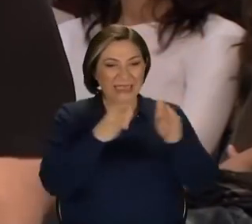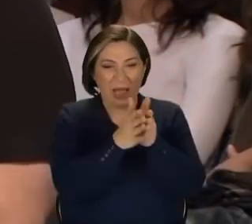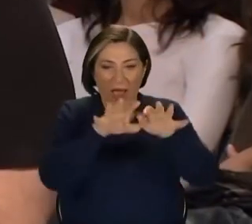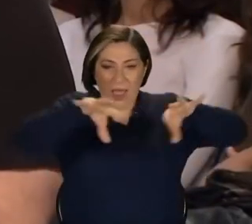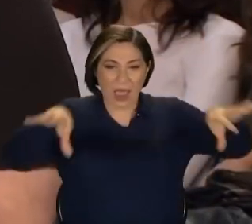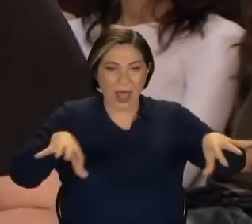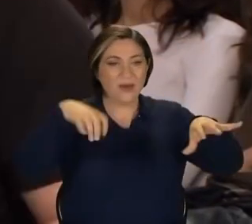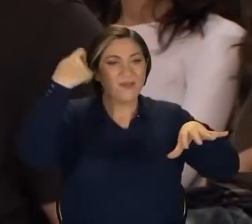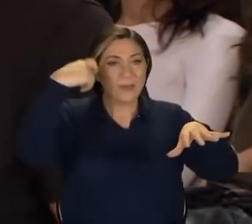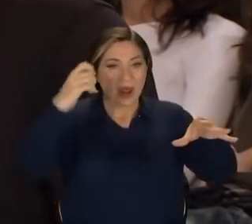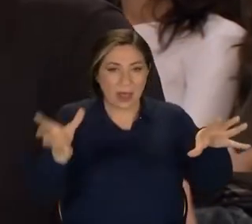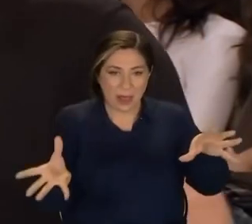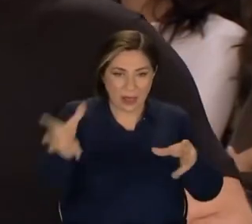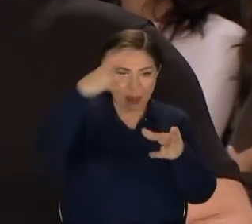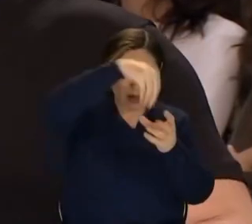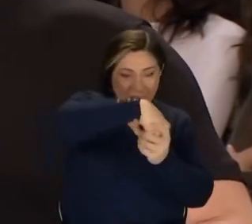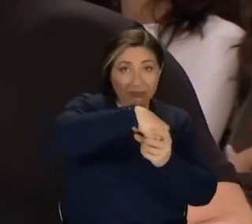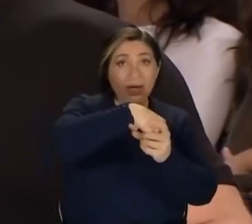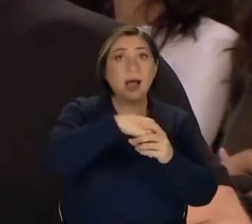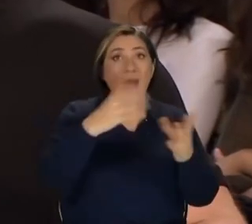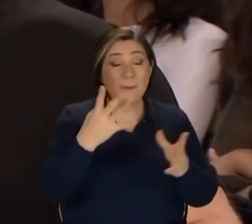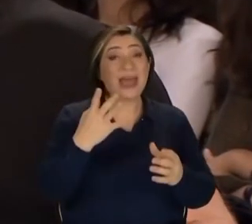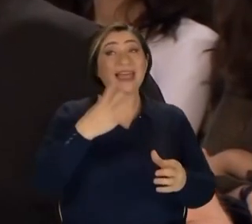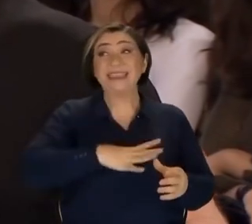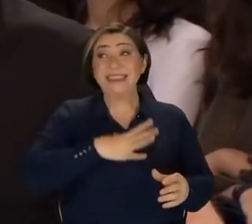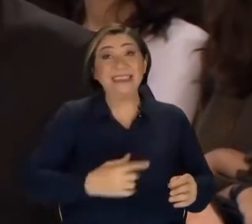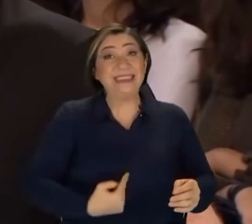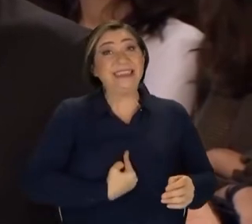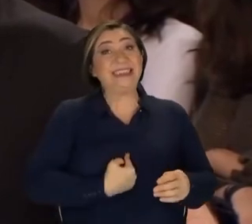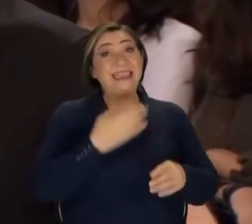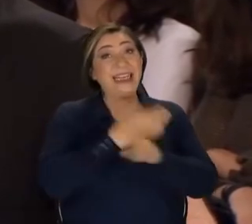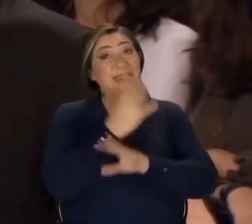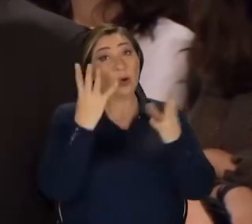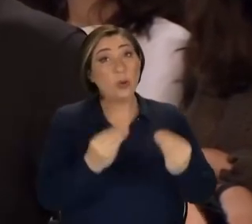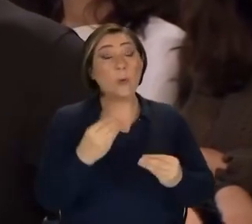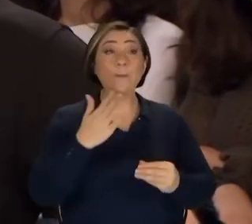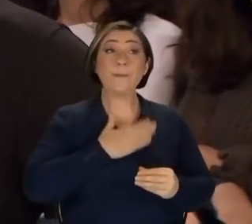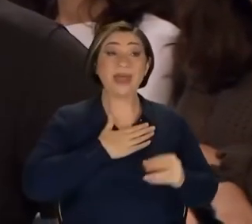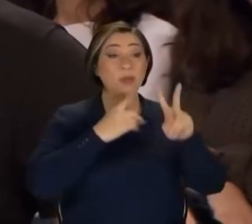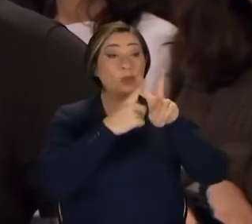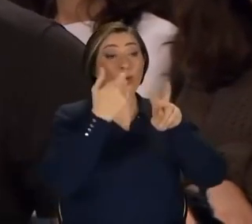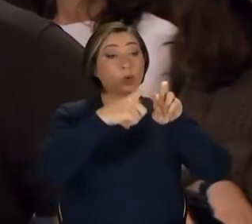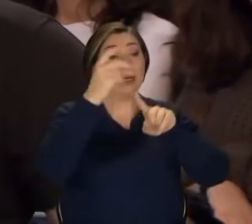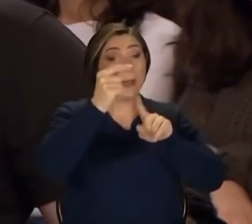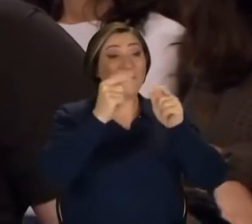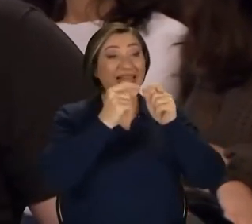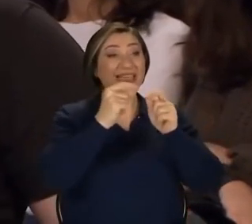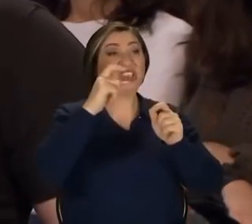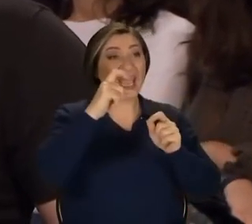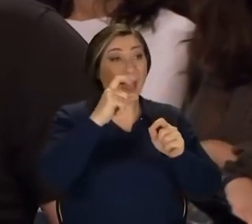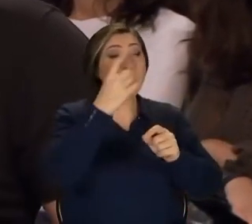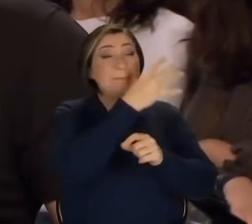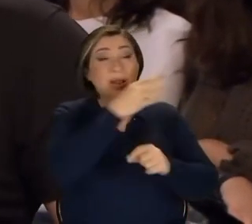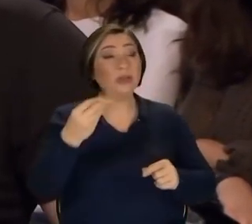ayrılan filmleri kaynaştırmaktı. Ama niyetim şöyle gerçekleşti. Ben Nuri Bilge Ceylan milyonlarca